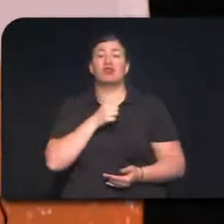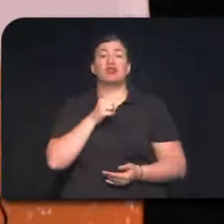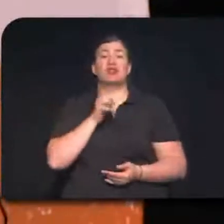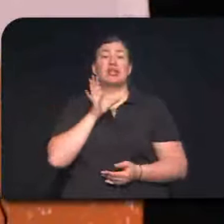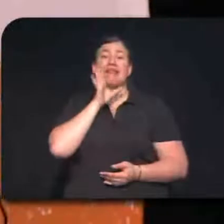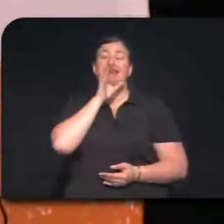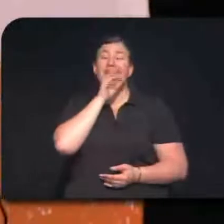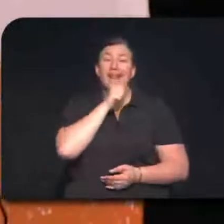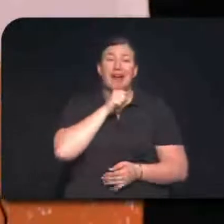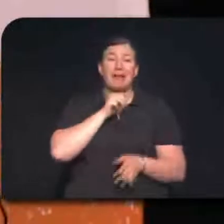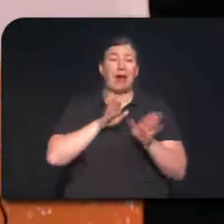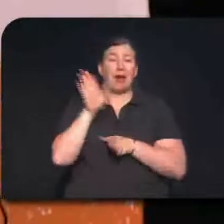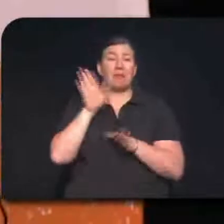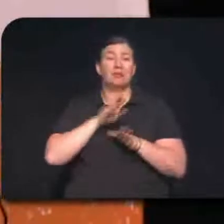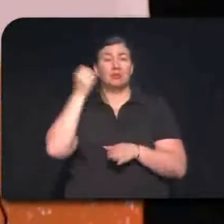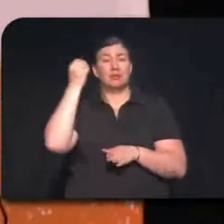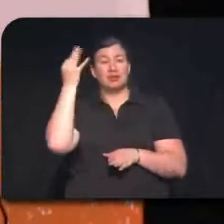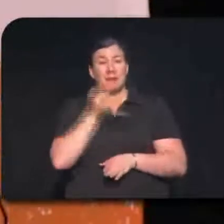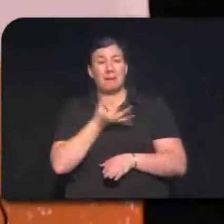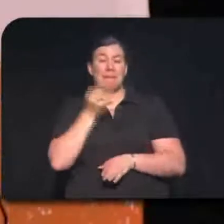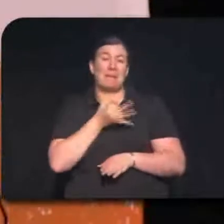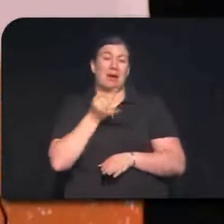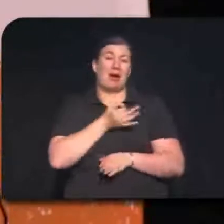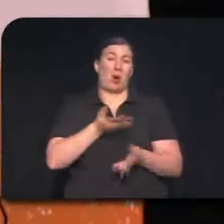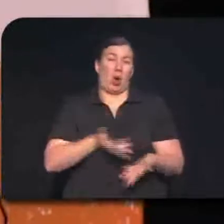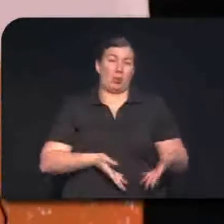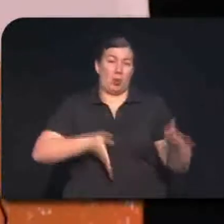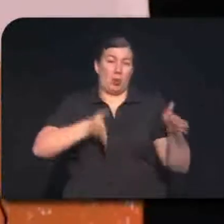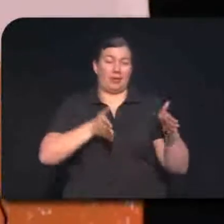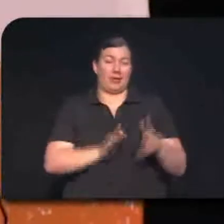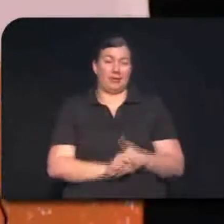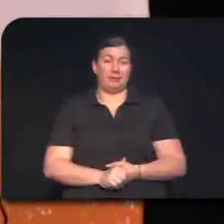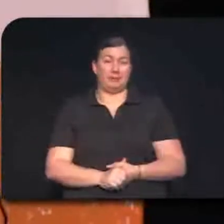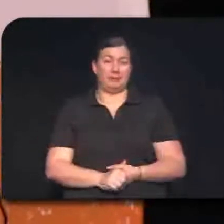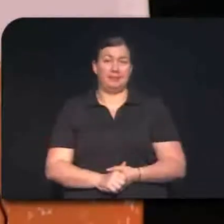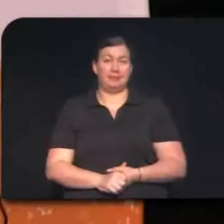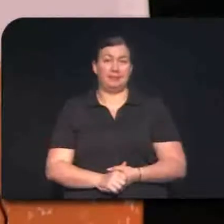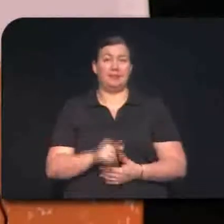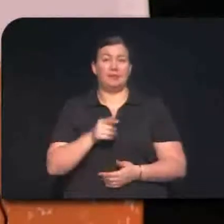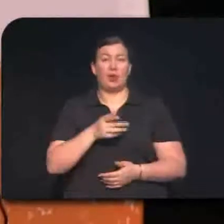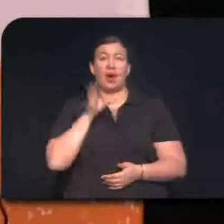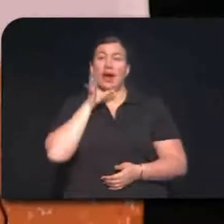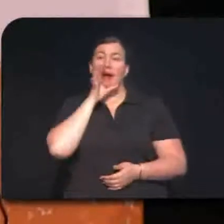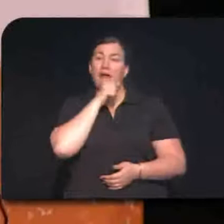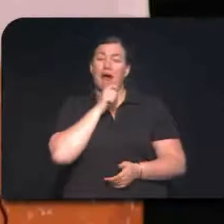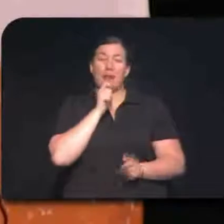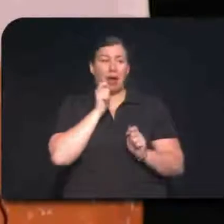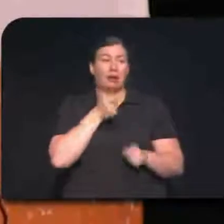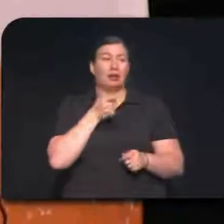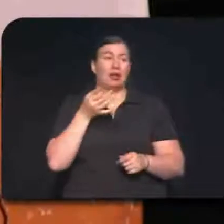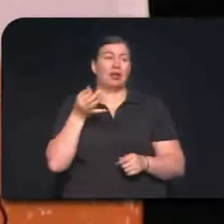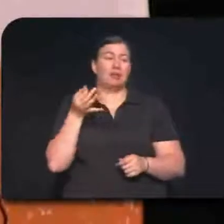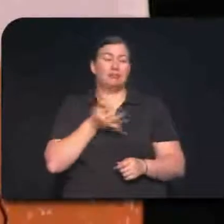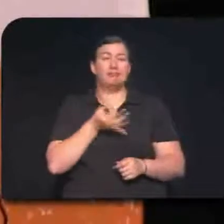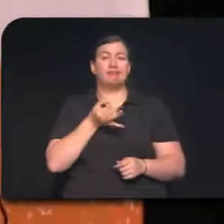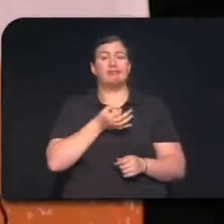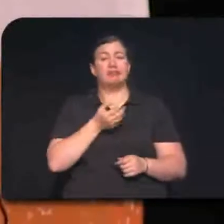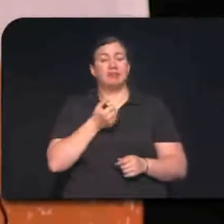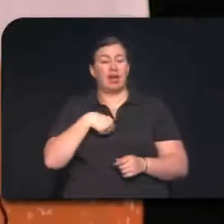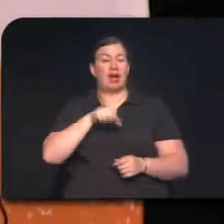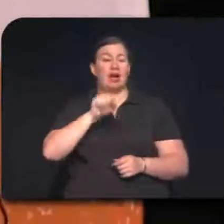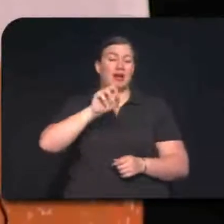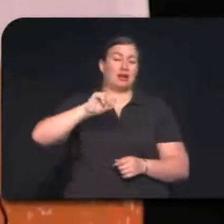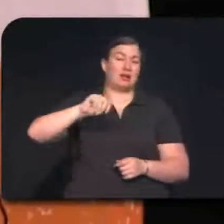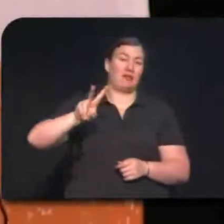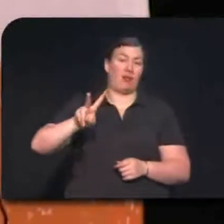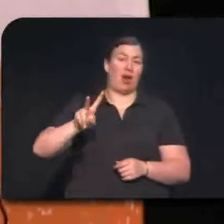ist jetzt hier ein Antrag mit dem man das realisieren kann das kann eine SMV ergänzen nämlich um die Möglichkeit da auch geheim